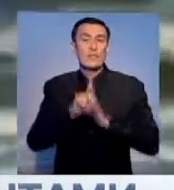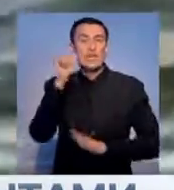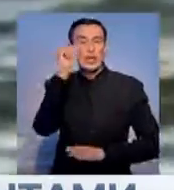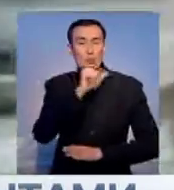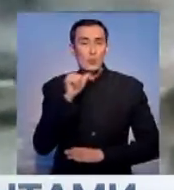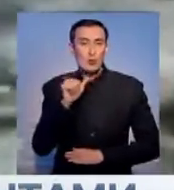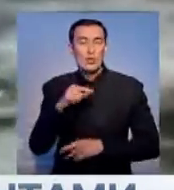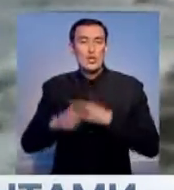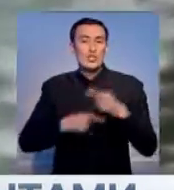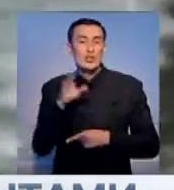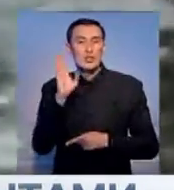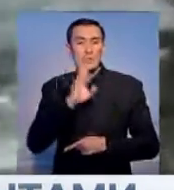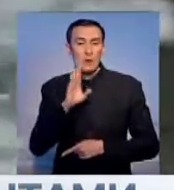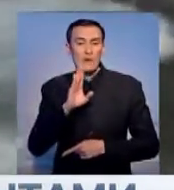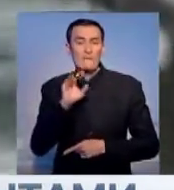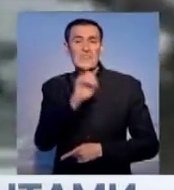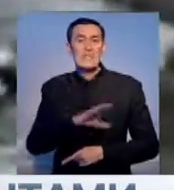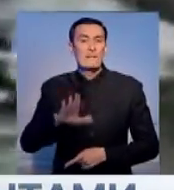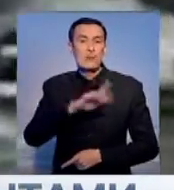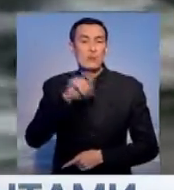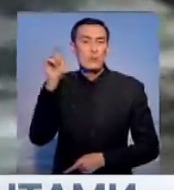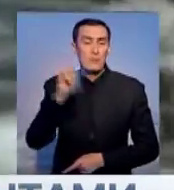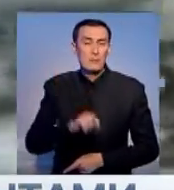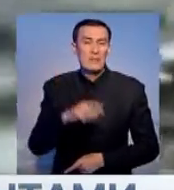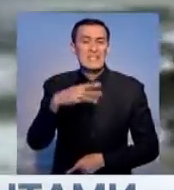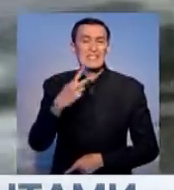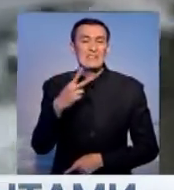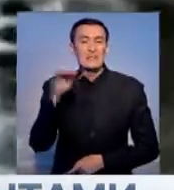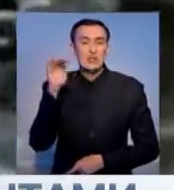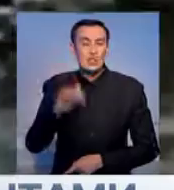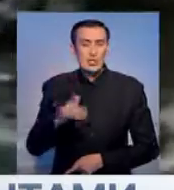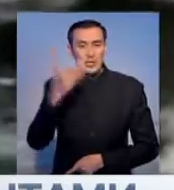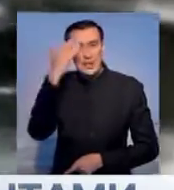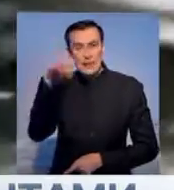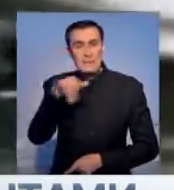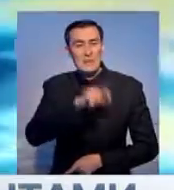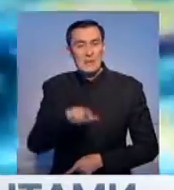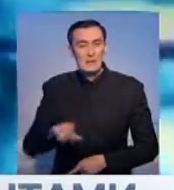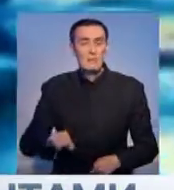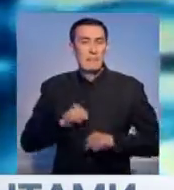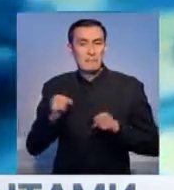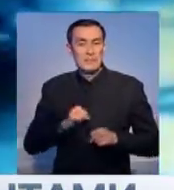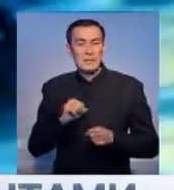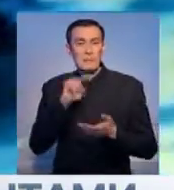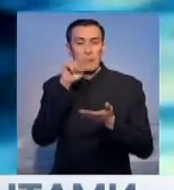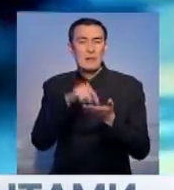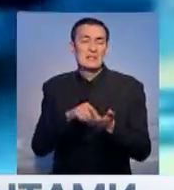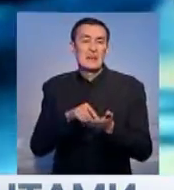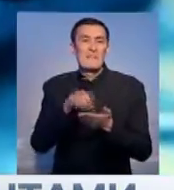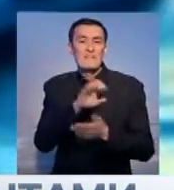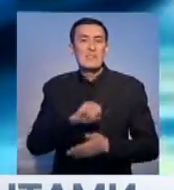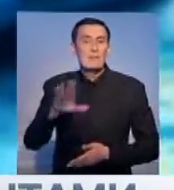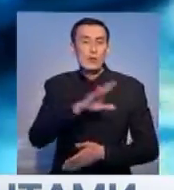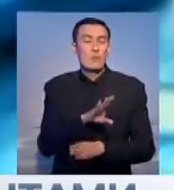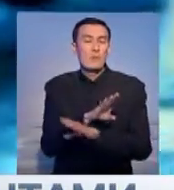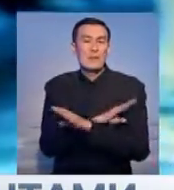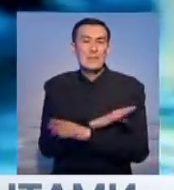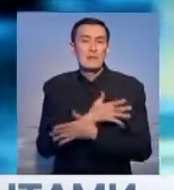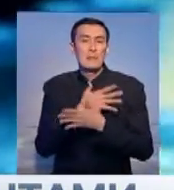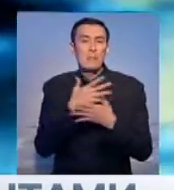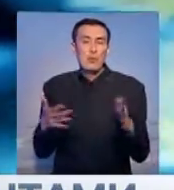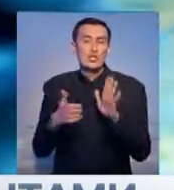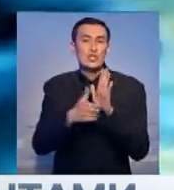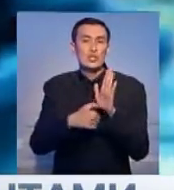по Средиземноморью в Европу прибыли 32 тысячи мигрантов. При этом в попытке добраться до берегов Старого Света погибло свыше